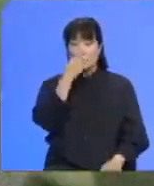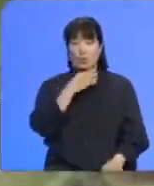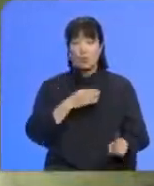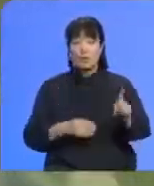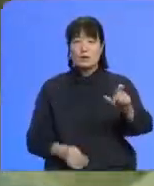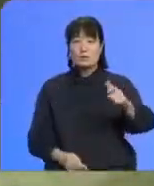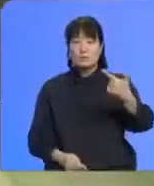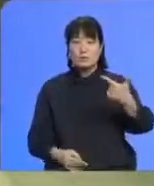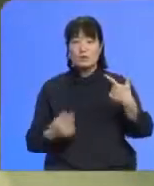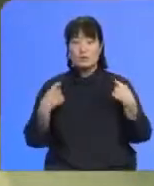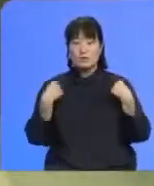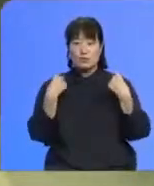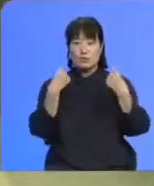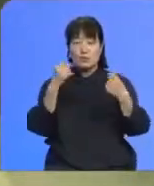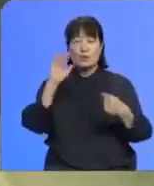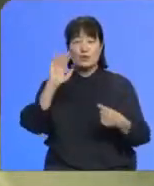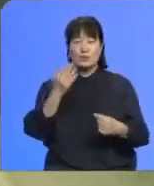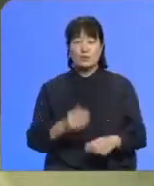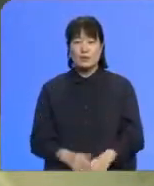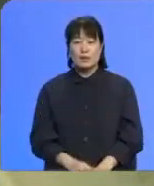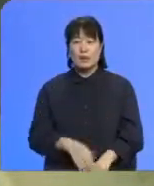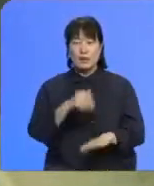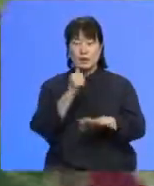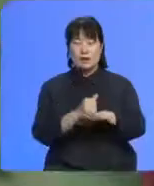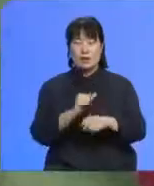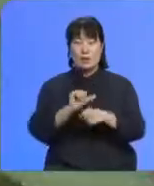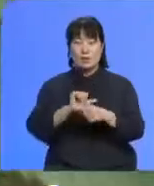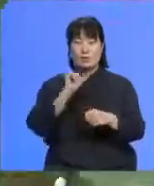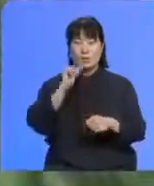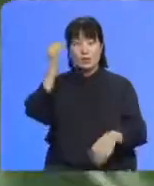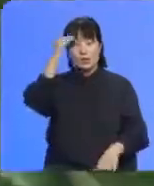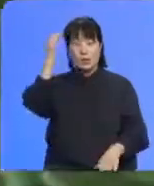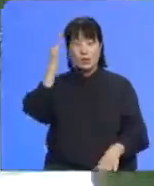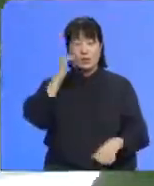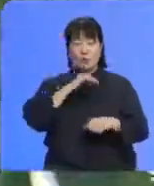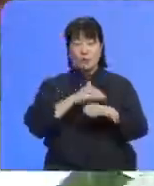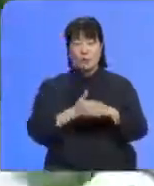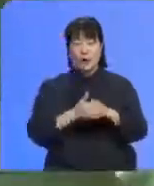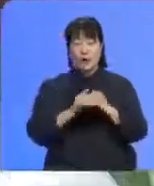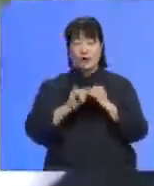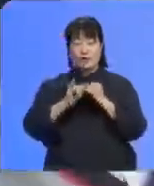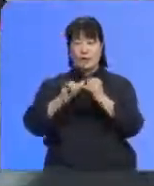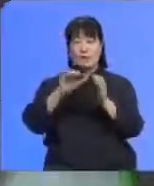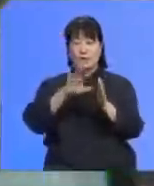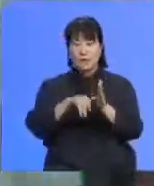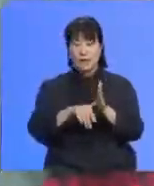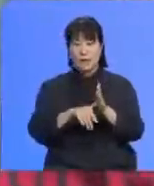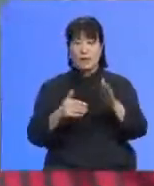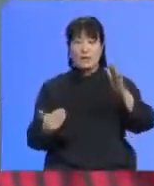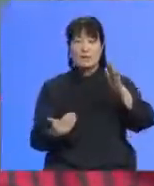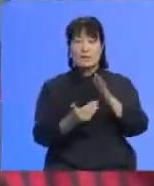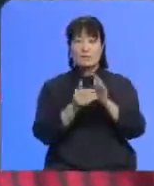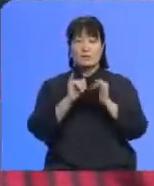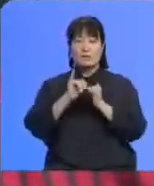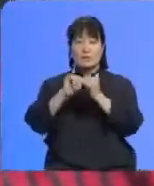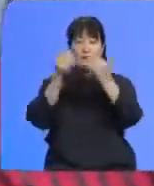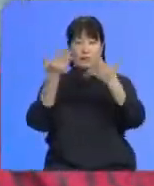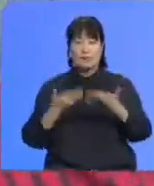이상으로 유지하도록 했습니다. 그 결과 5년 전엔 대한민국 과일산업대전에서 사과 부문 최우수상을